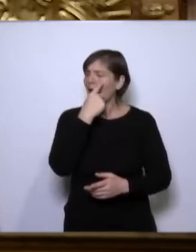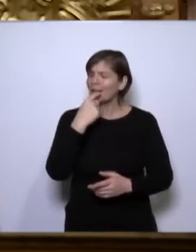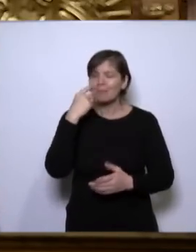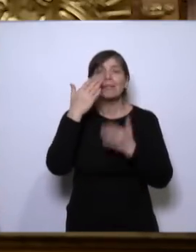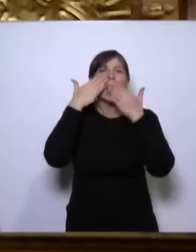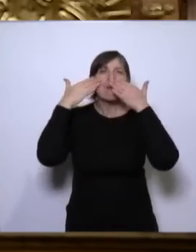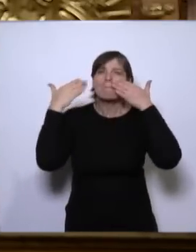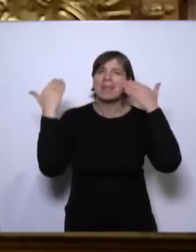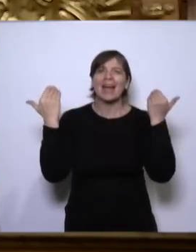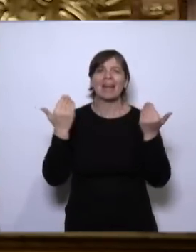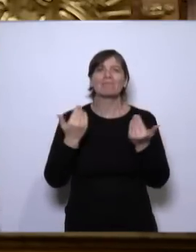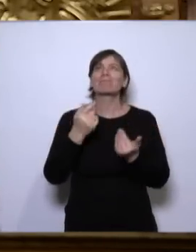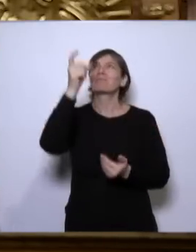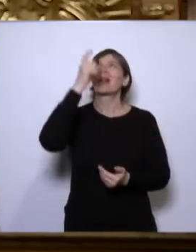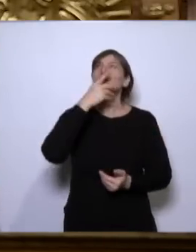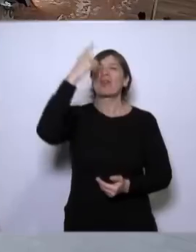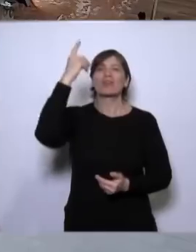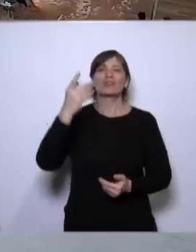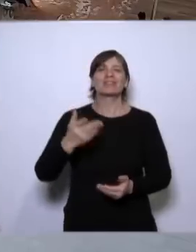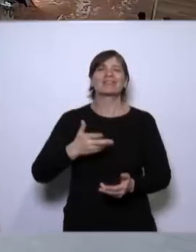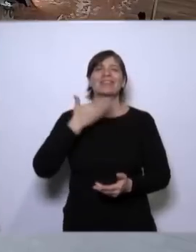sus ojos. Palabra de Dios.